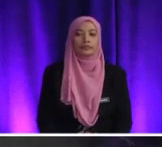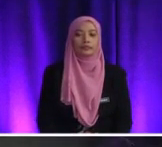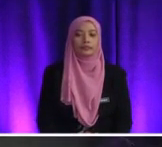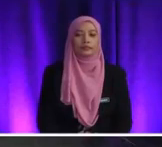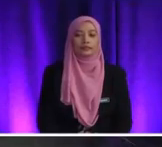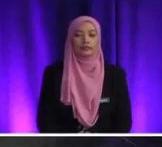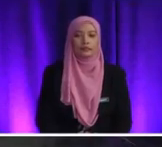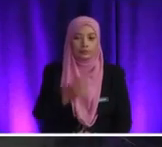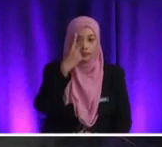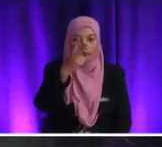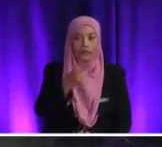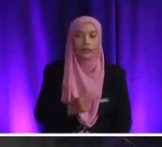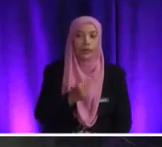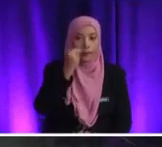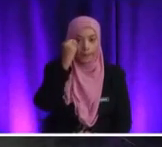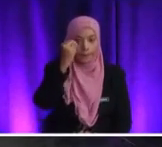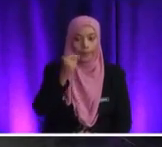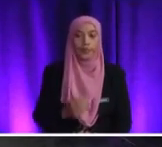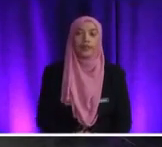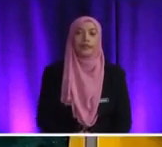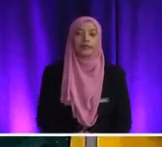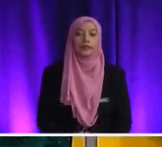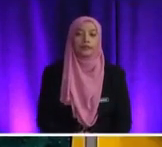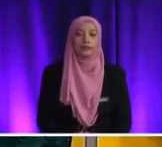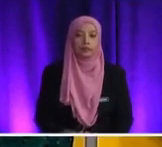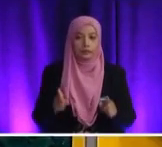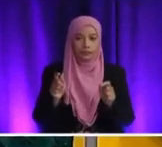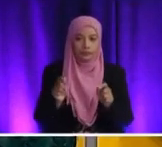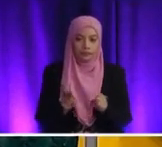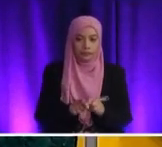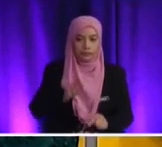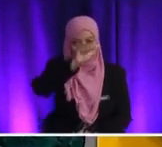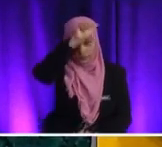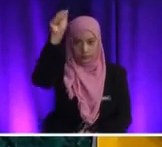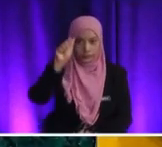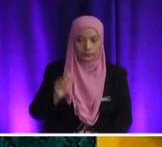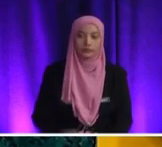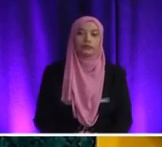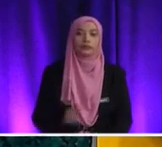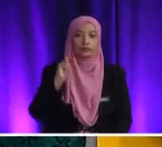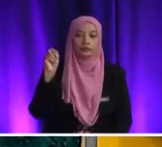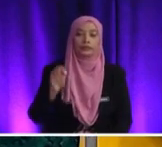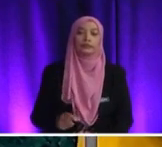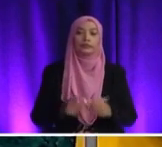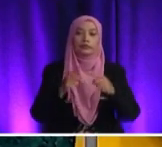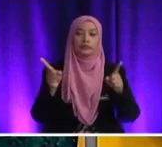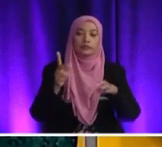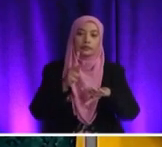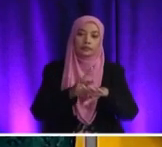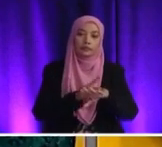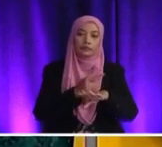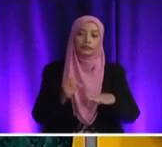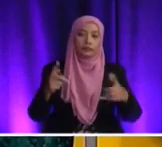tengok nampak macet pakai angkasawan tetapi bukan di sini Nampak tak pekerja itu memakai pakaian